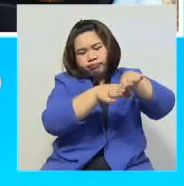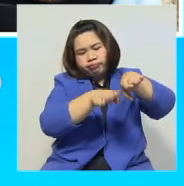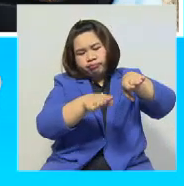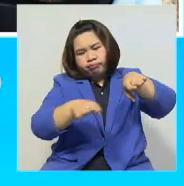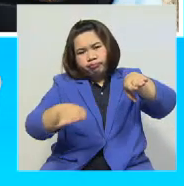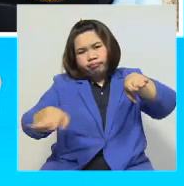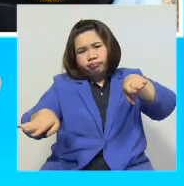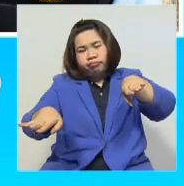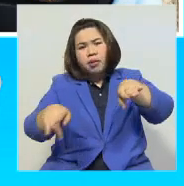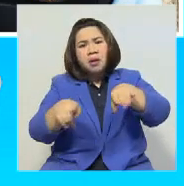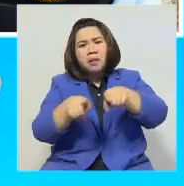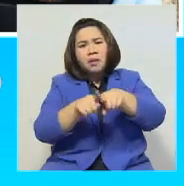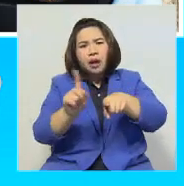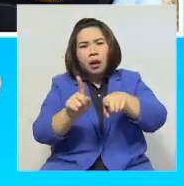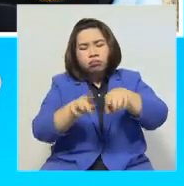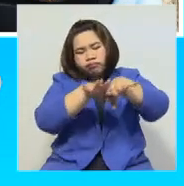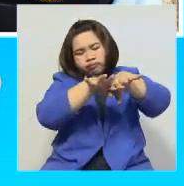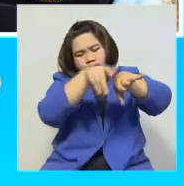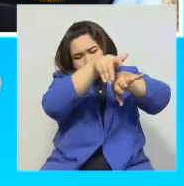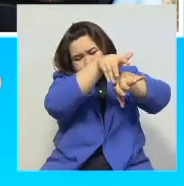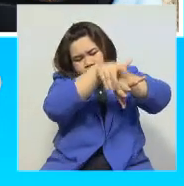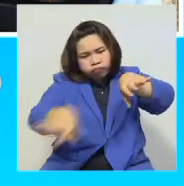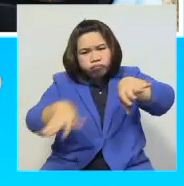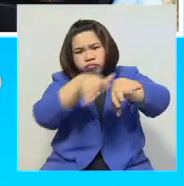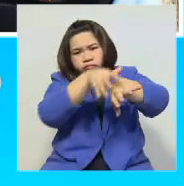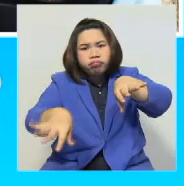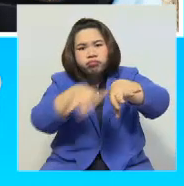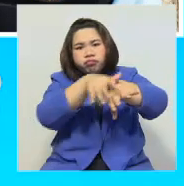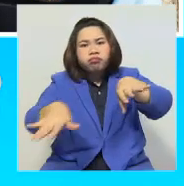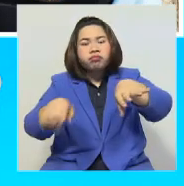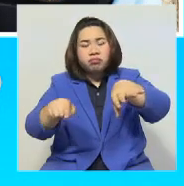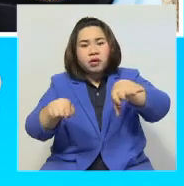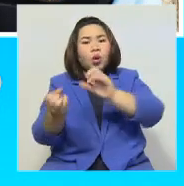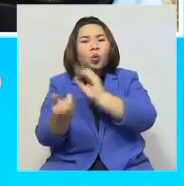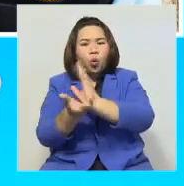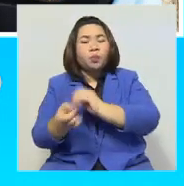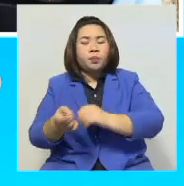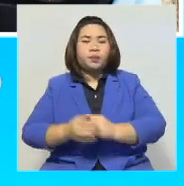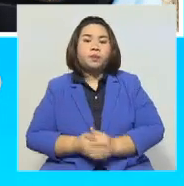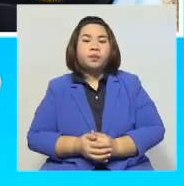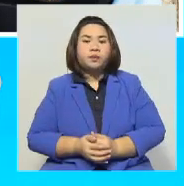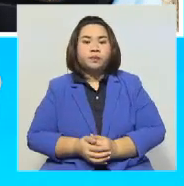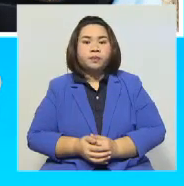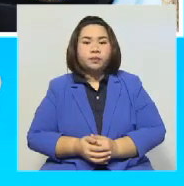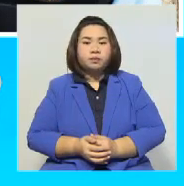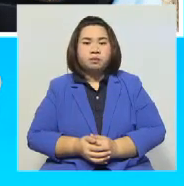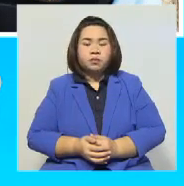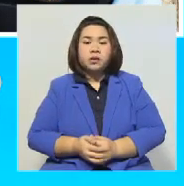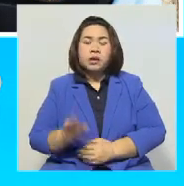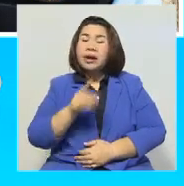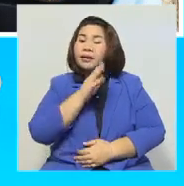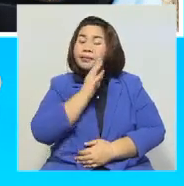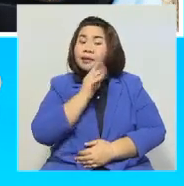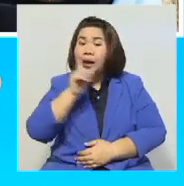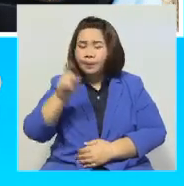นข้างจะลาดเอียงเยอะนะครับทำให้น้ำเนี่ยมันไหลแรงนะครับ ก็เลยเกิดเหตุการณ์ขึ้น